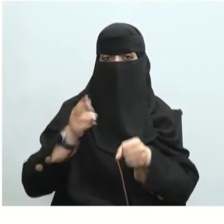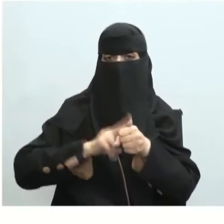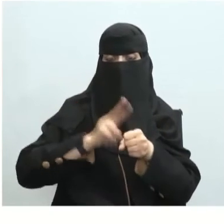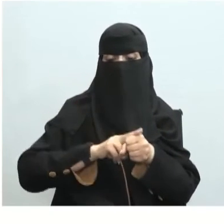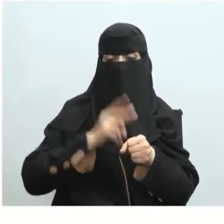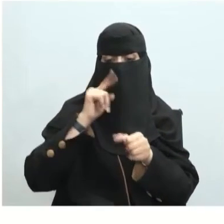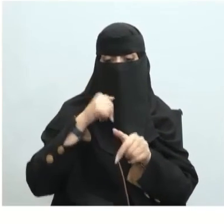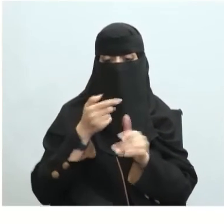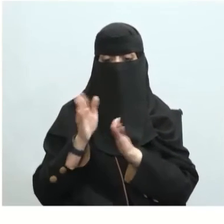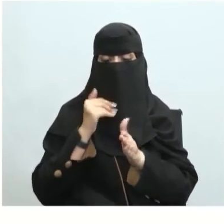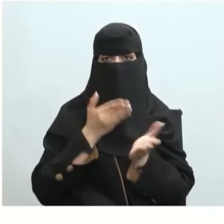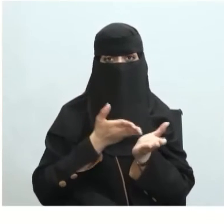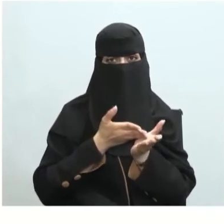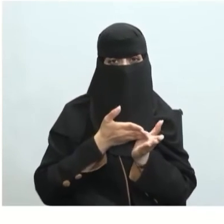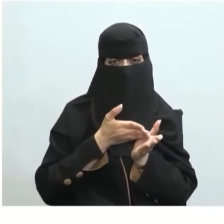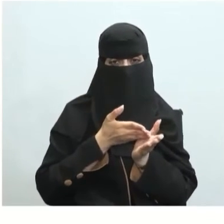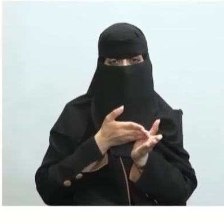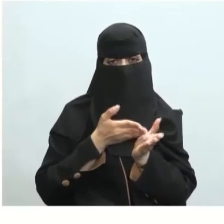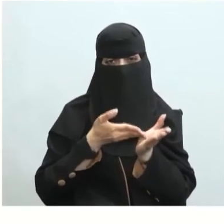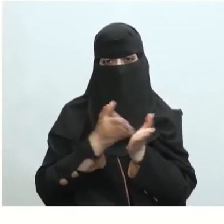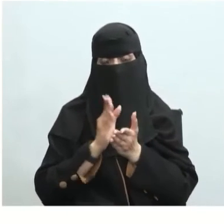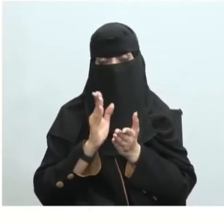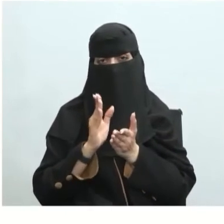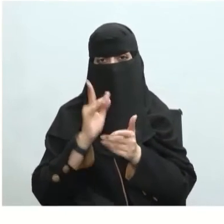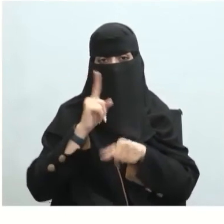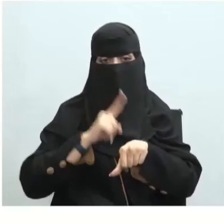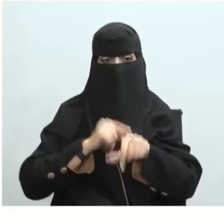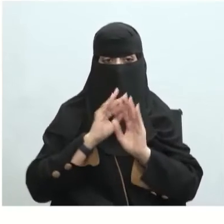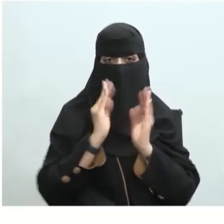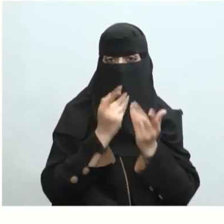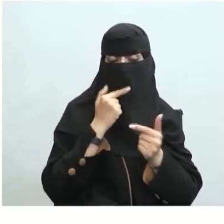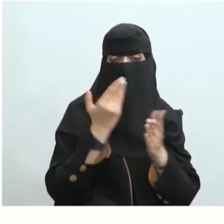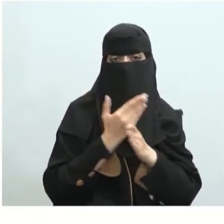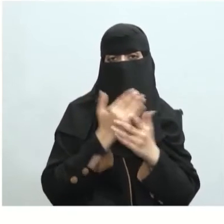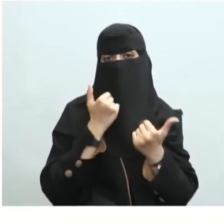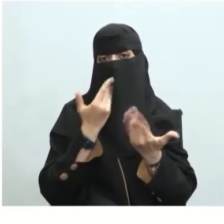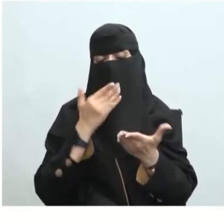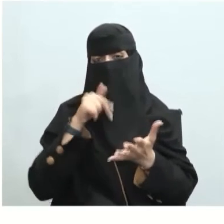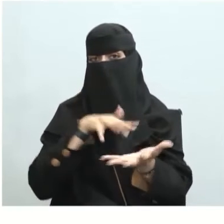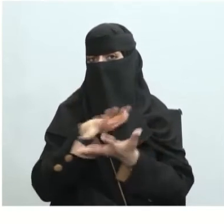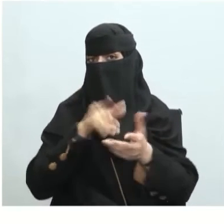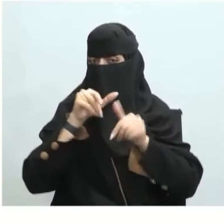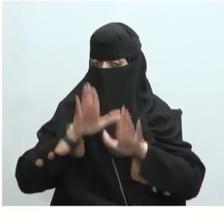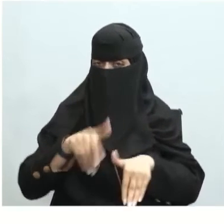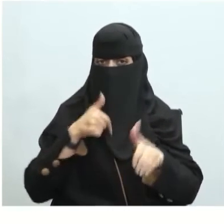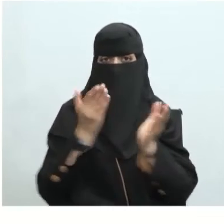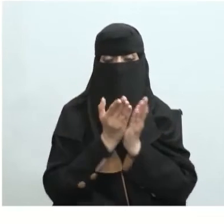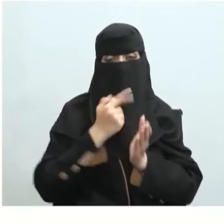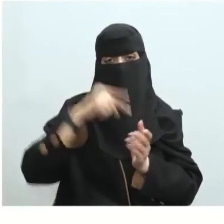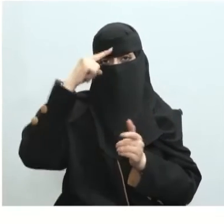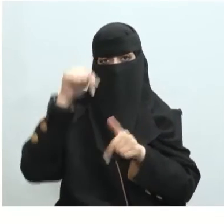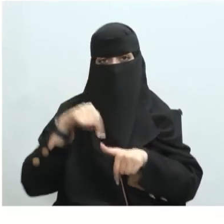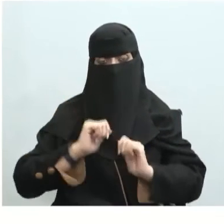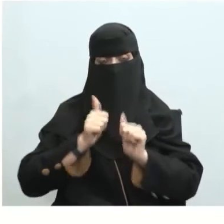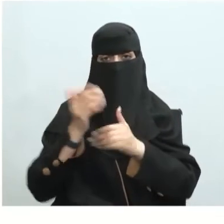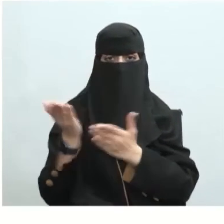هذا في تمثيل الادوار الغياب متكرر والخروج من الفصل دون مبرر هذه مشكلات تكون مثلا في المدرسه وهذه امثله بامكانك